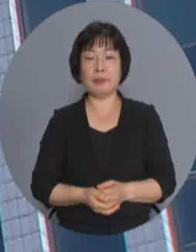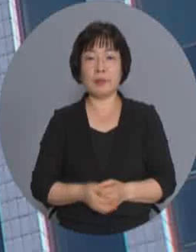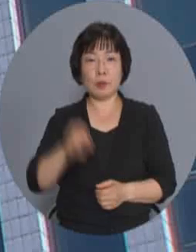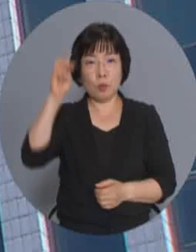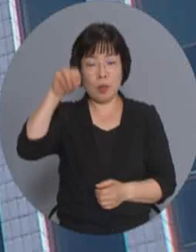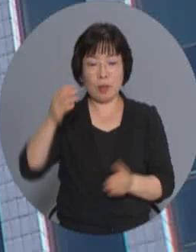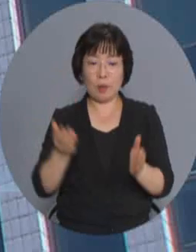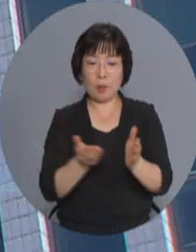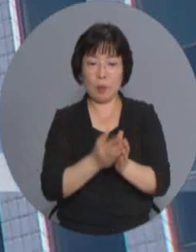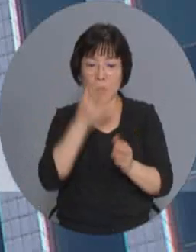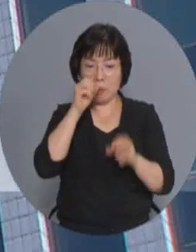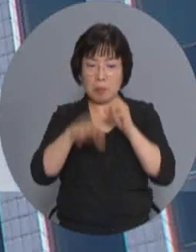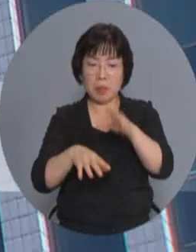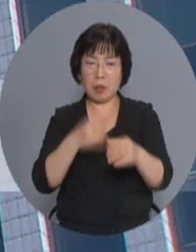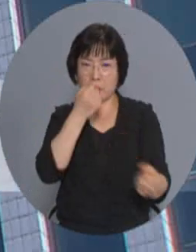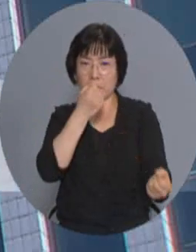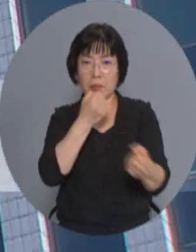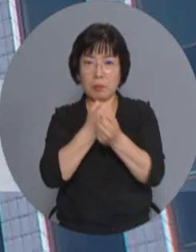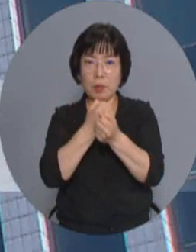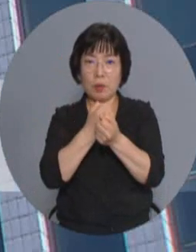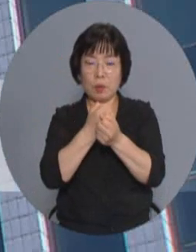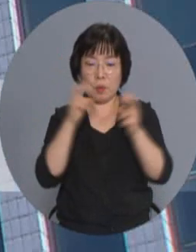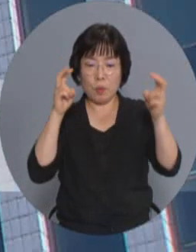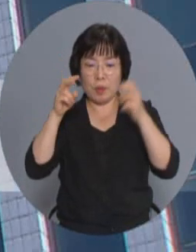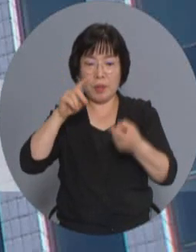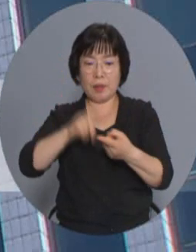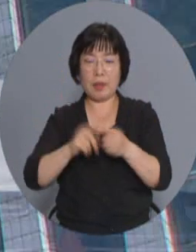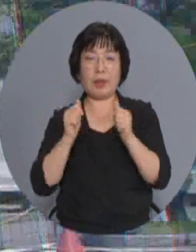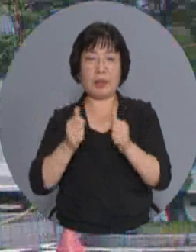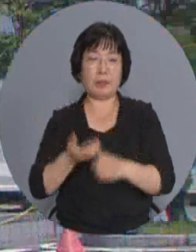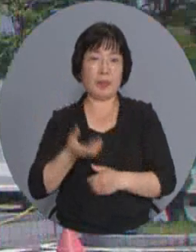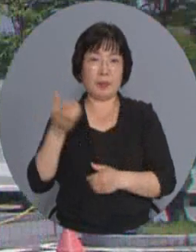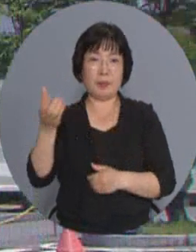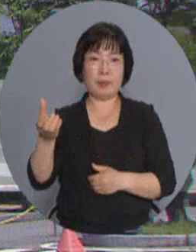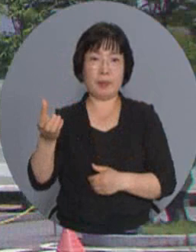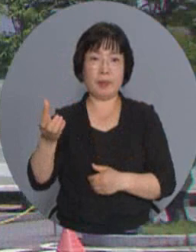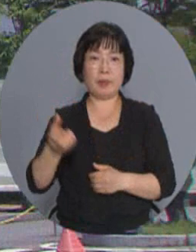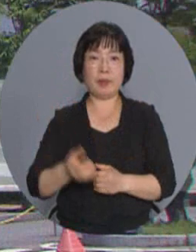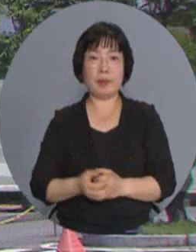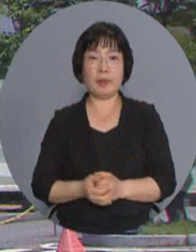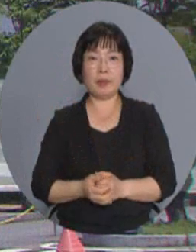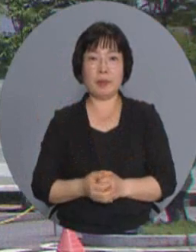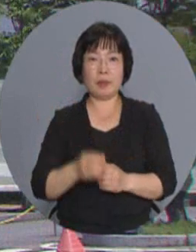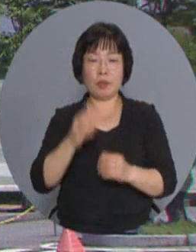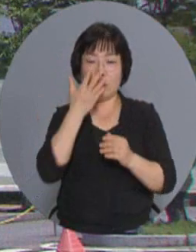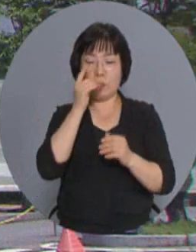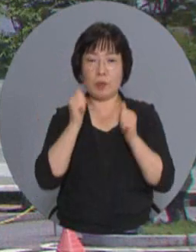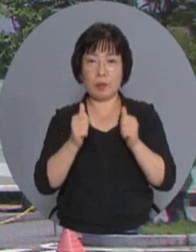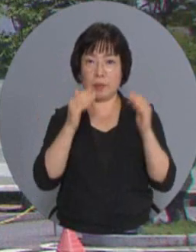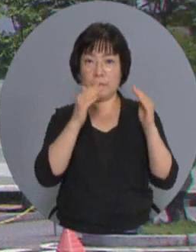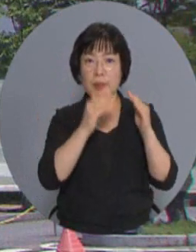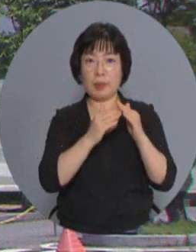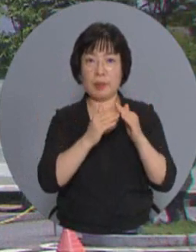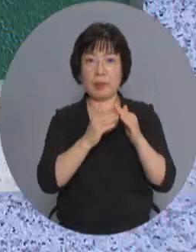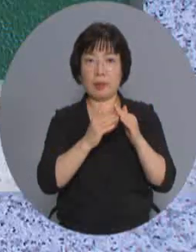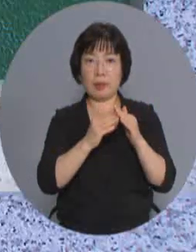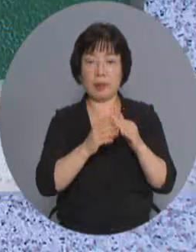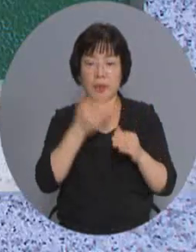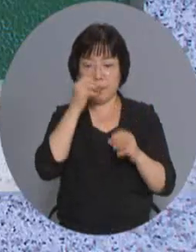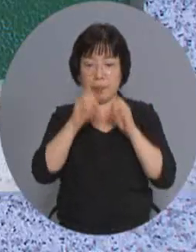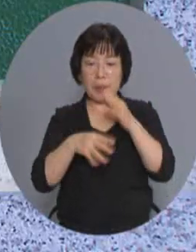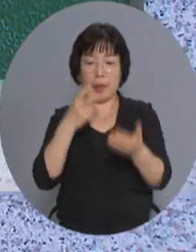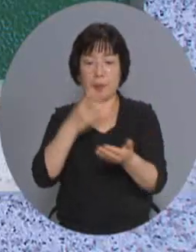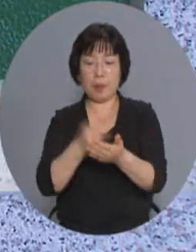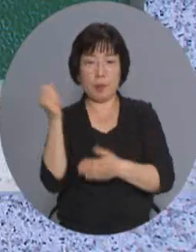광양항에 폐기물을 무단으로 방치한 수출업자 등이 재판에 넘겨졌습니다 광주지검 순천지 청은 오늘 폐기물